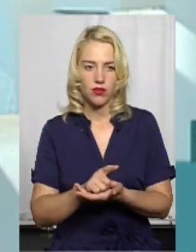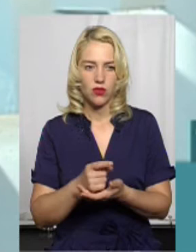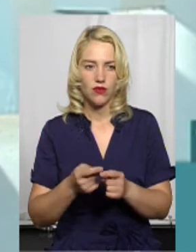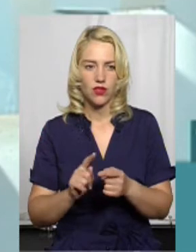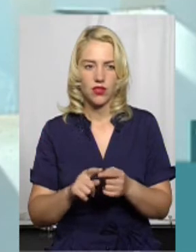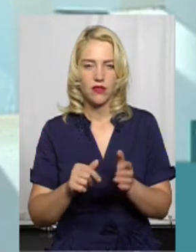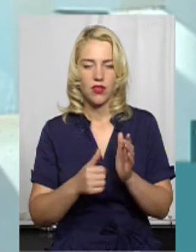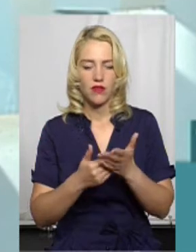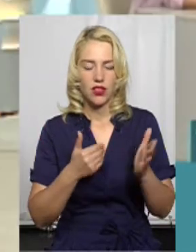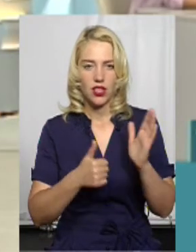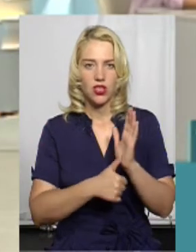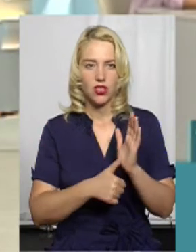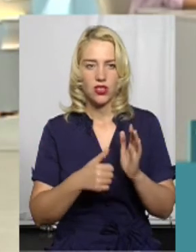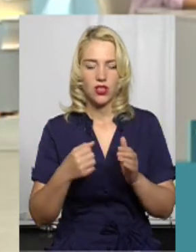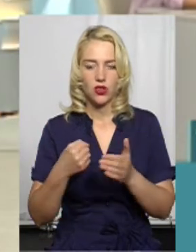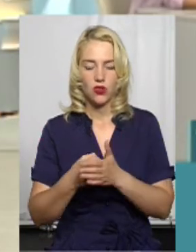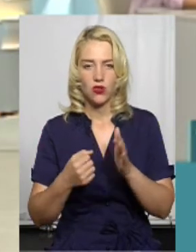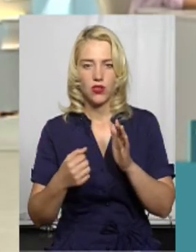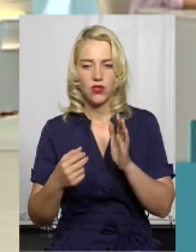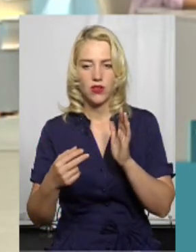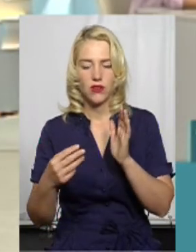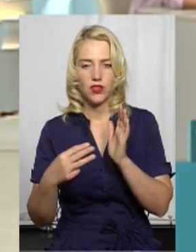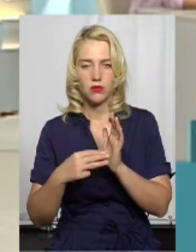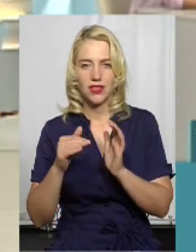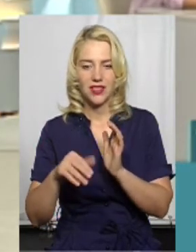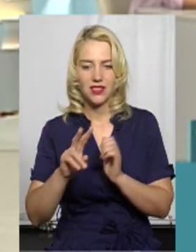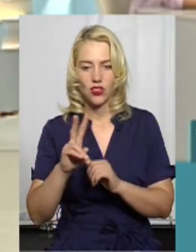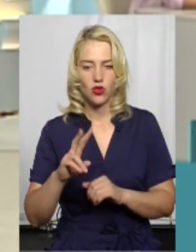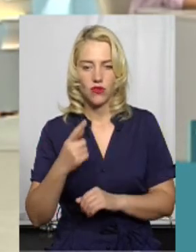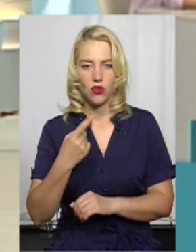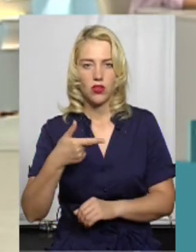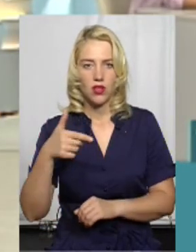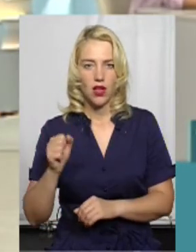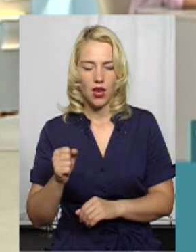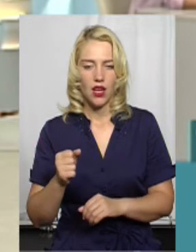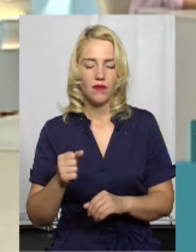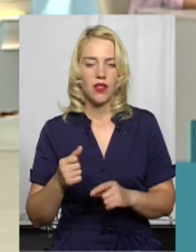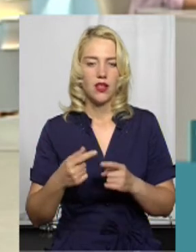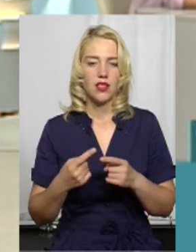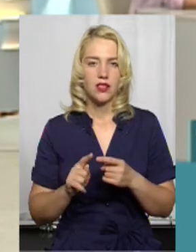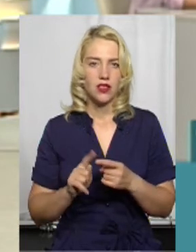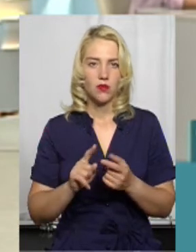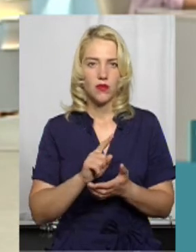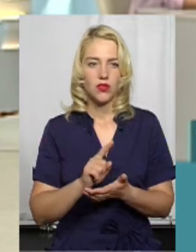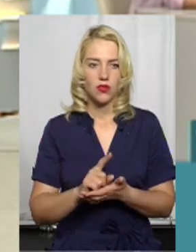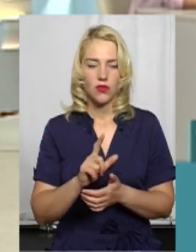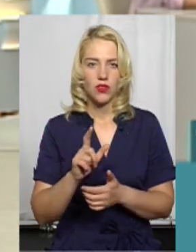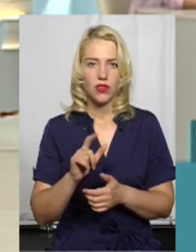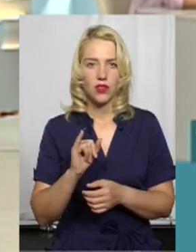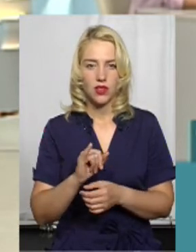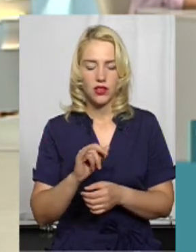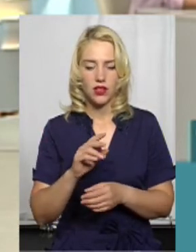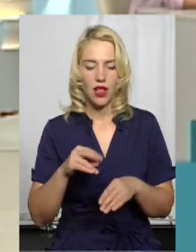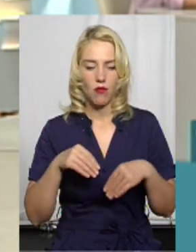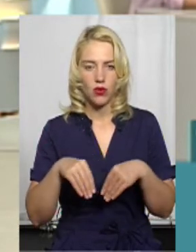Все десь складається від 6 до 8 тисяч доларів на гектар, який потрібно вкласти за 5 перших років на посадки саду